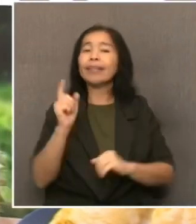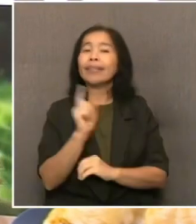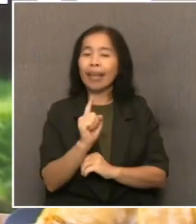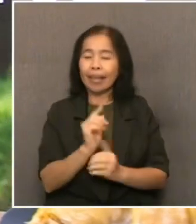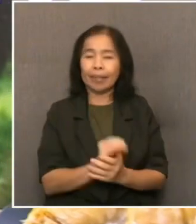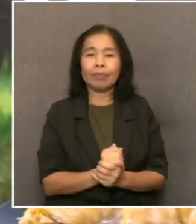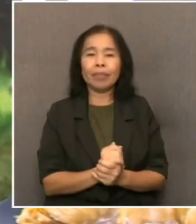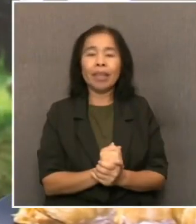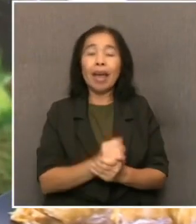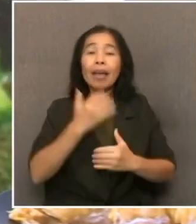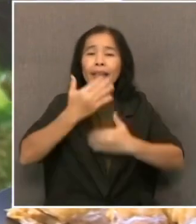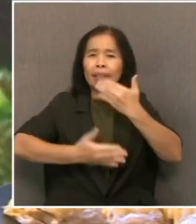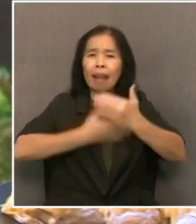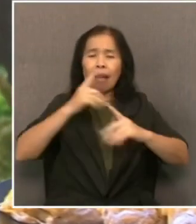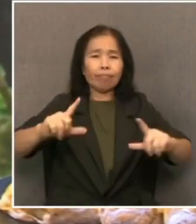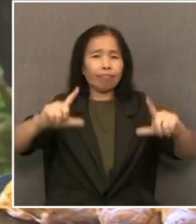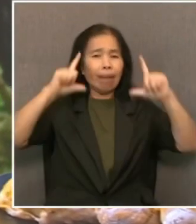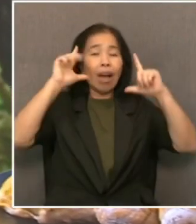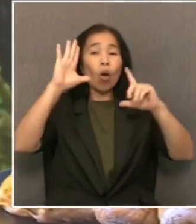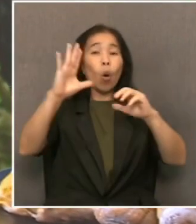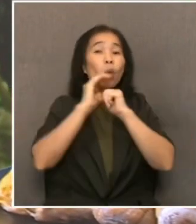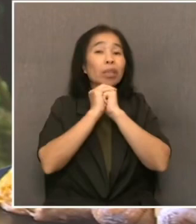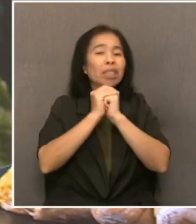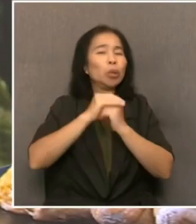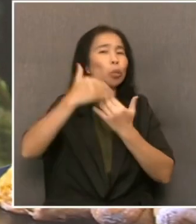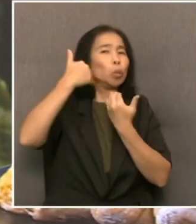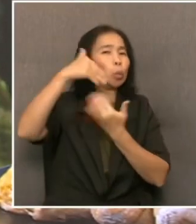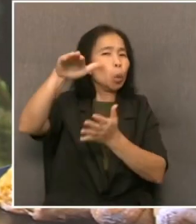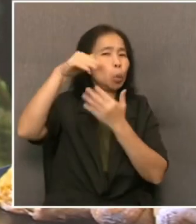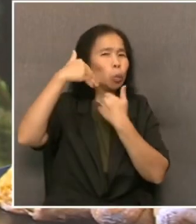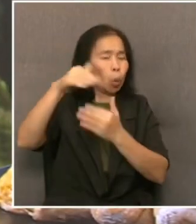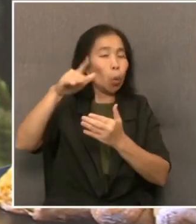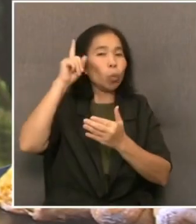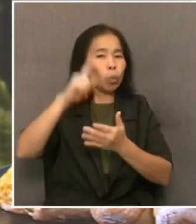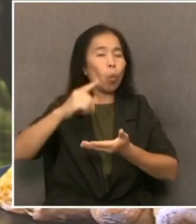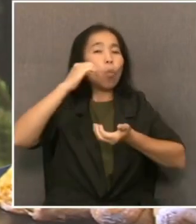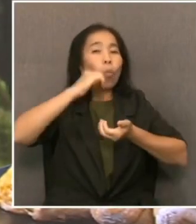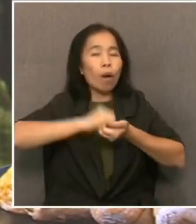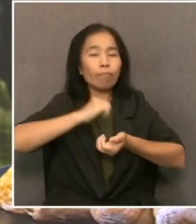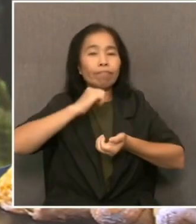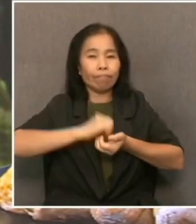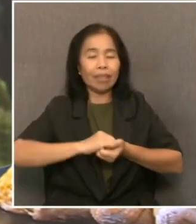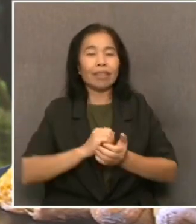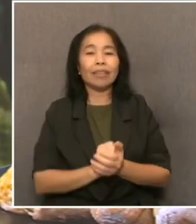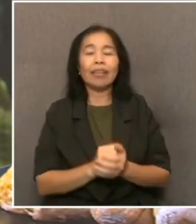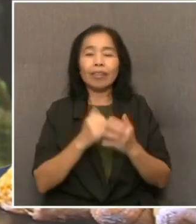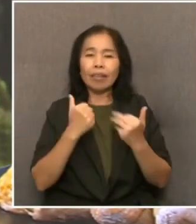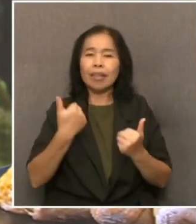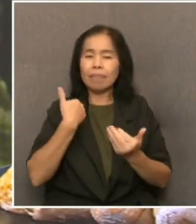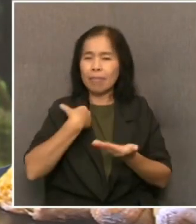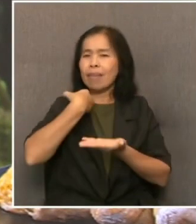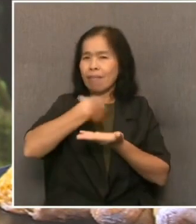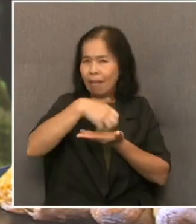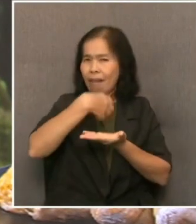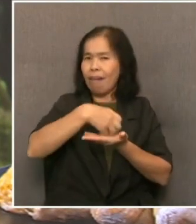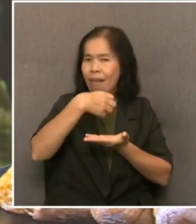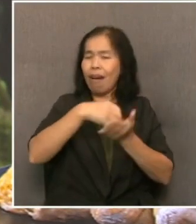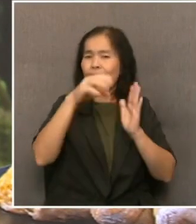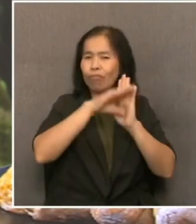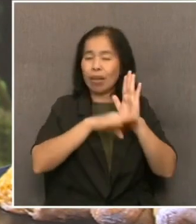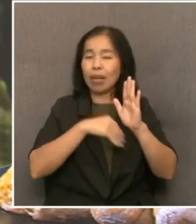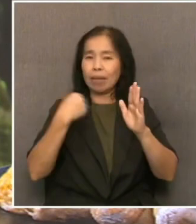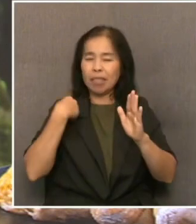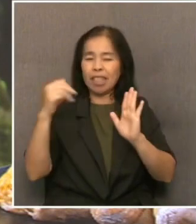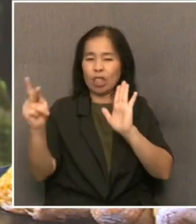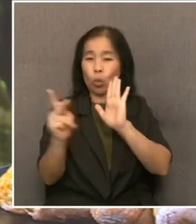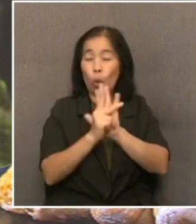โดยเฉพาะตลาดใหญ่อย่างประเทศจีนก็ต้องช่วยกันในทุกภาคส่วนเลยนะคะวันนี้เเราก็มีเรื่องราวของการออกกฎกระทรวง